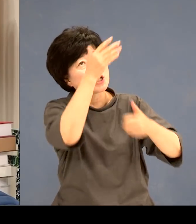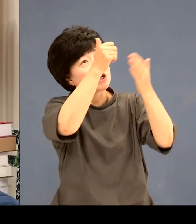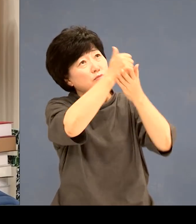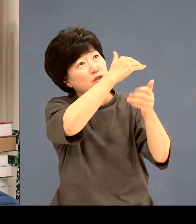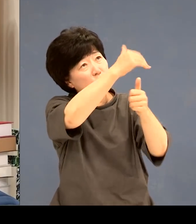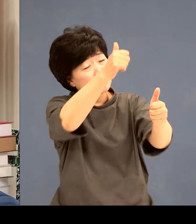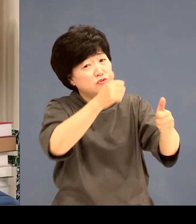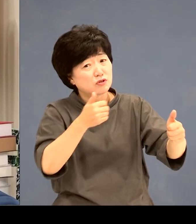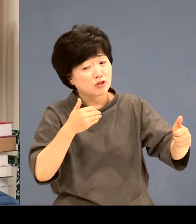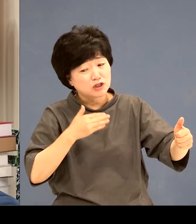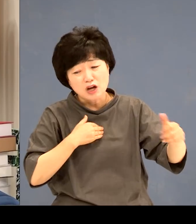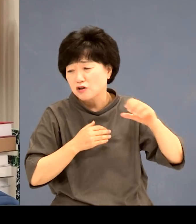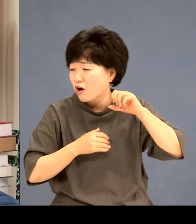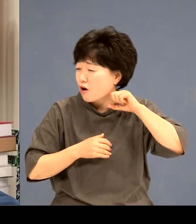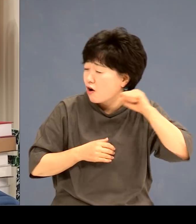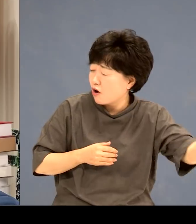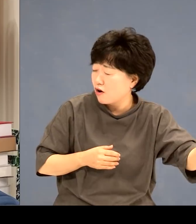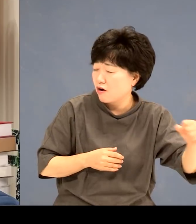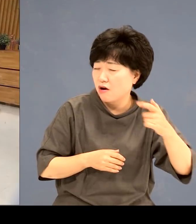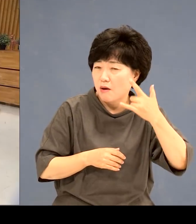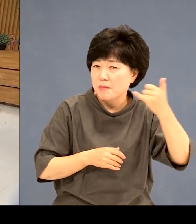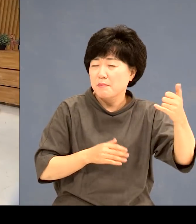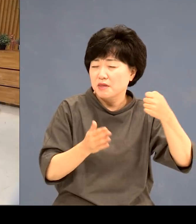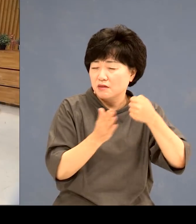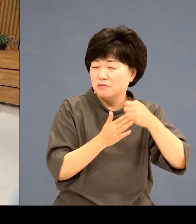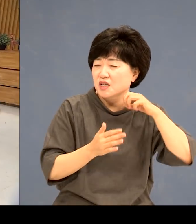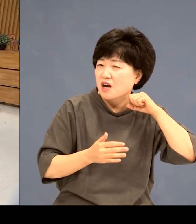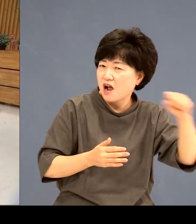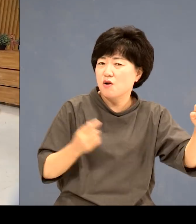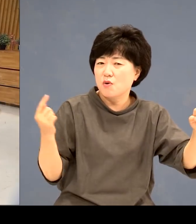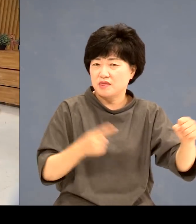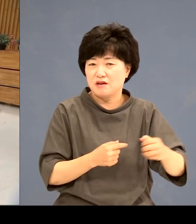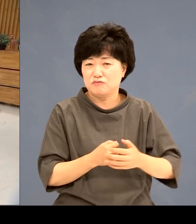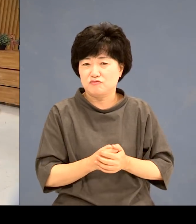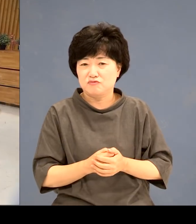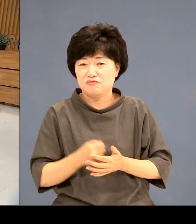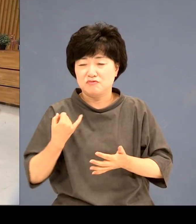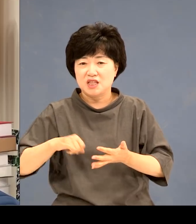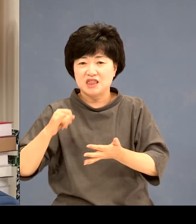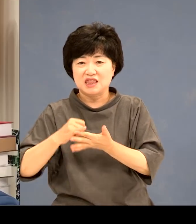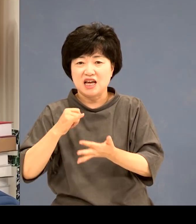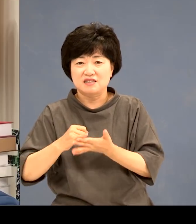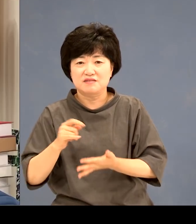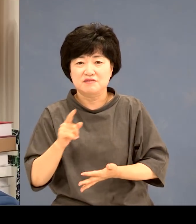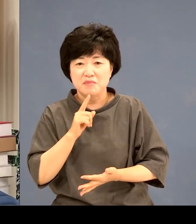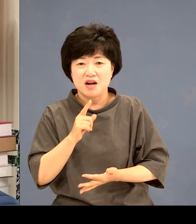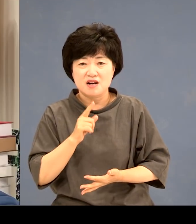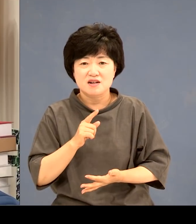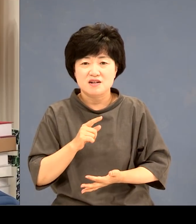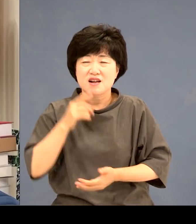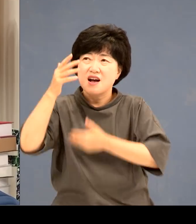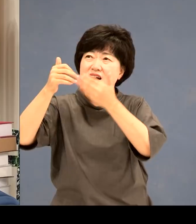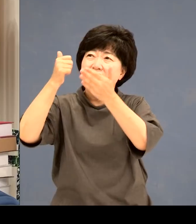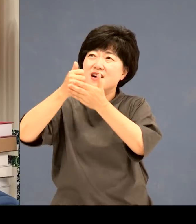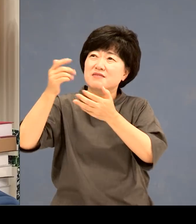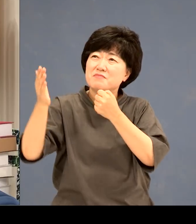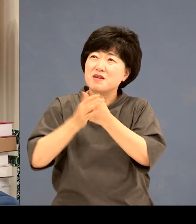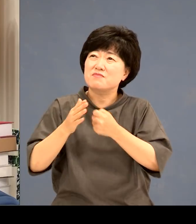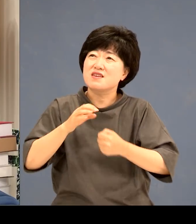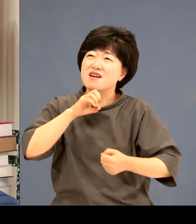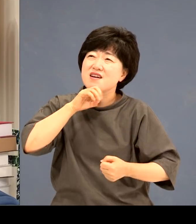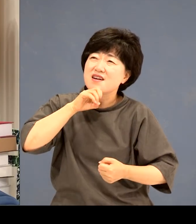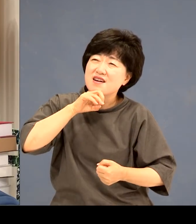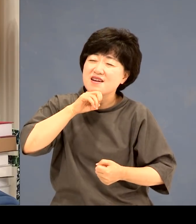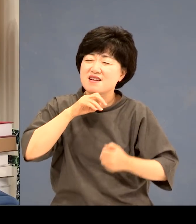있어서 왔지만 우리는 끌려온 거라. 그렇죠. 저희 딸 같은 경우는 막 끌려왔다 그러면서 하나님께 막 원망도 많이